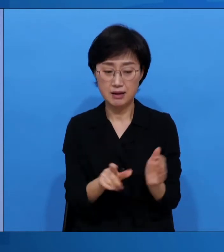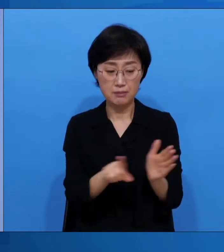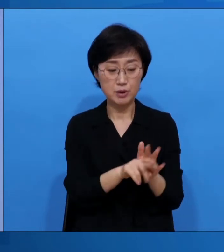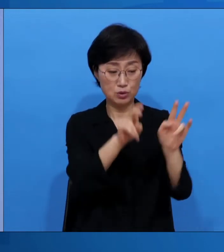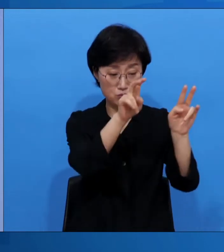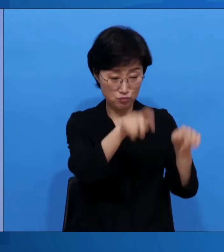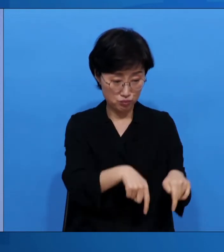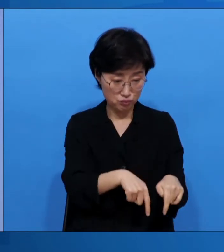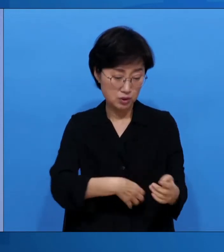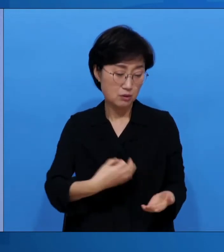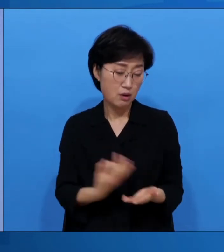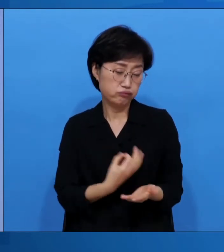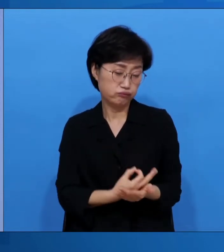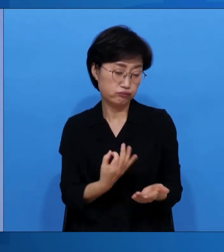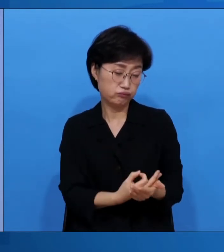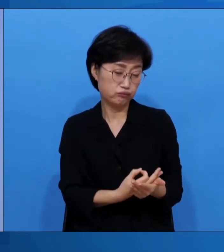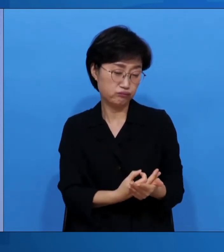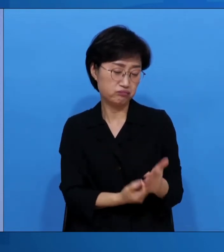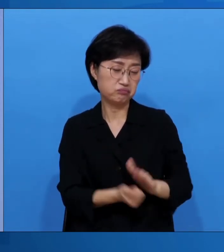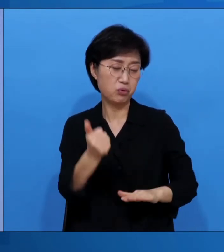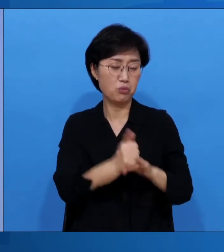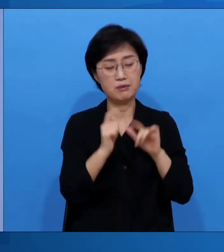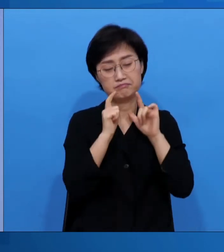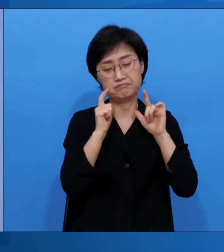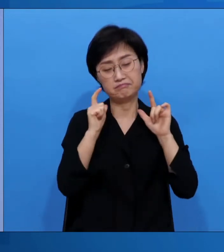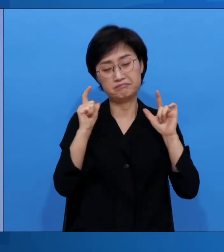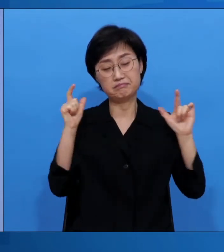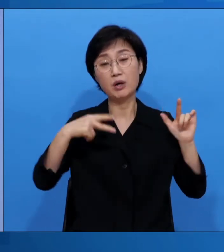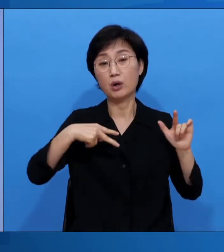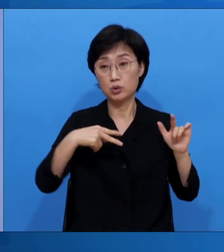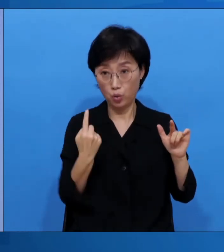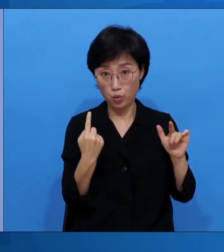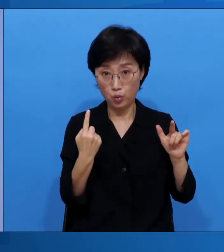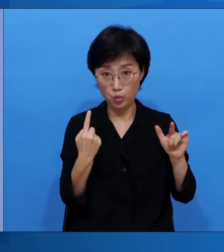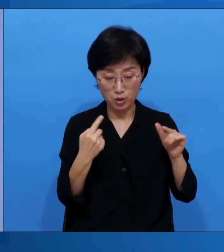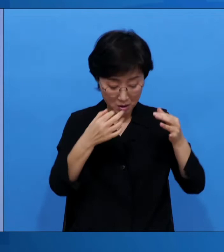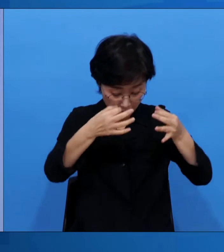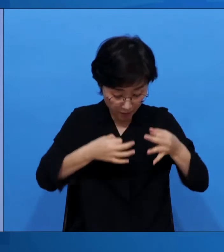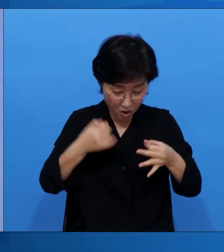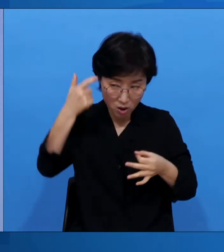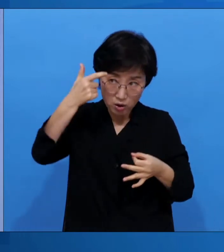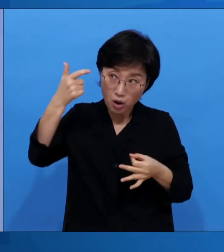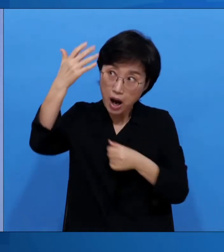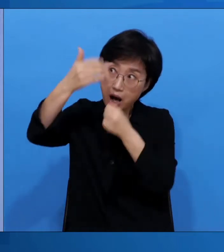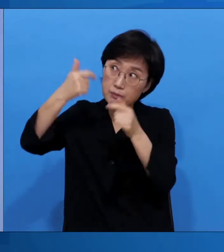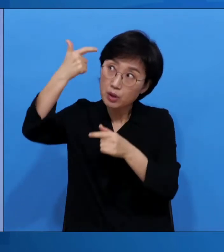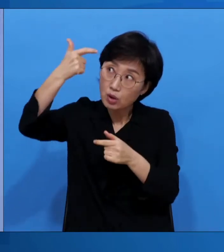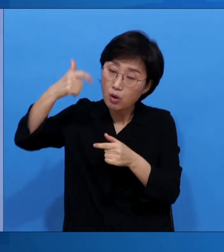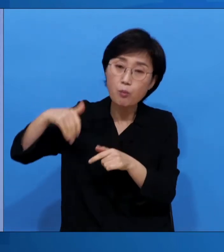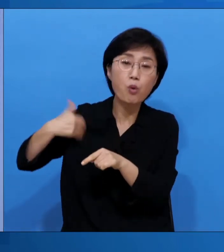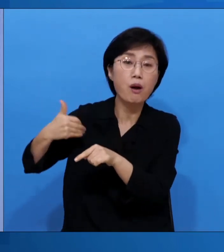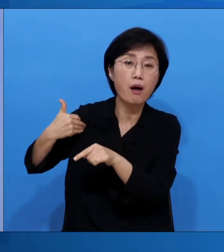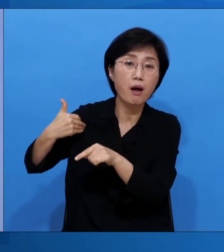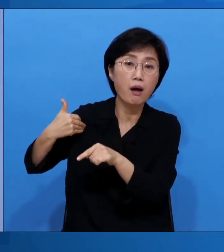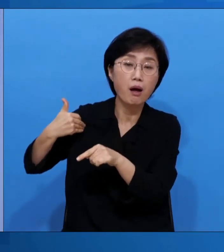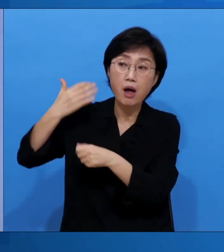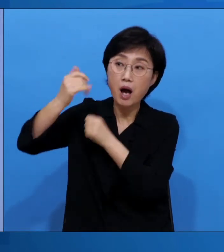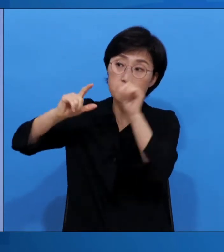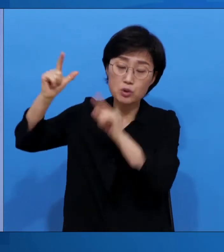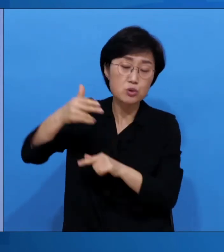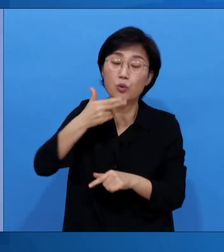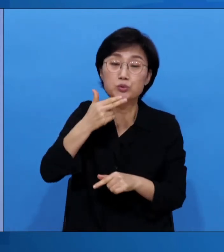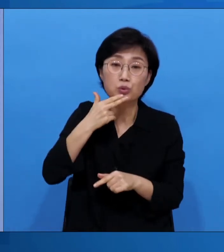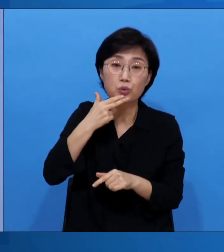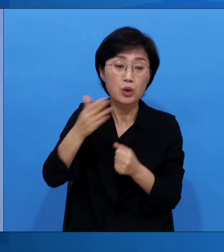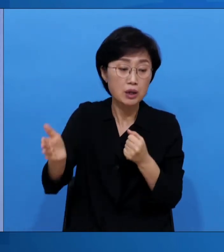때문에 그냥 잘 먹고 잘 사는 것밖에 몰라. Unbelievers, no matter how 그러니까요. renowned or successful they may be, because they don't have this, all they could do